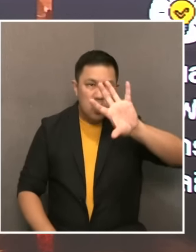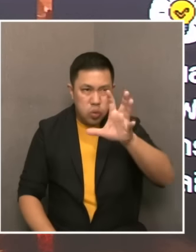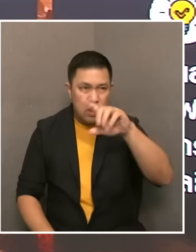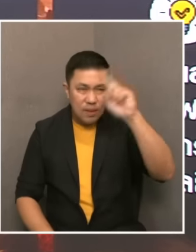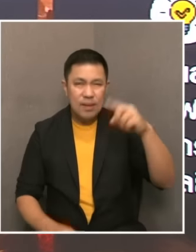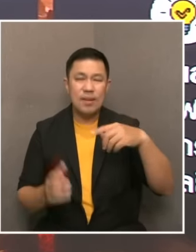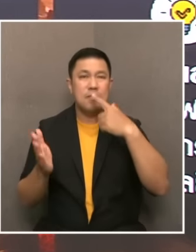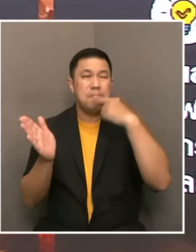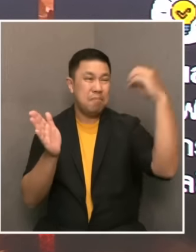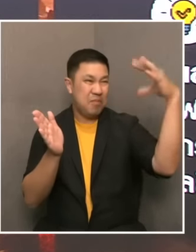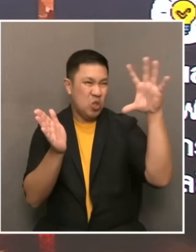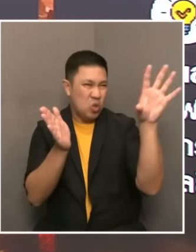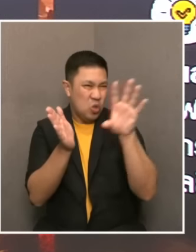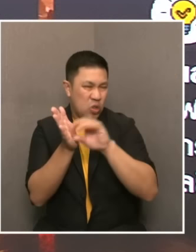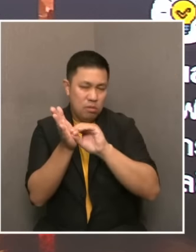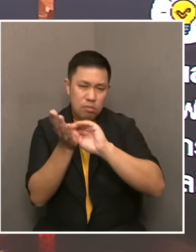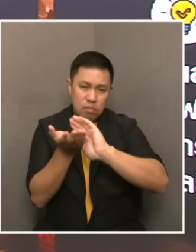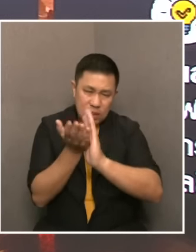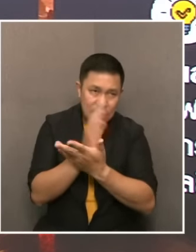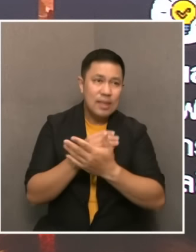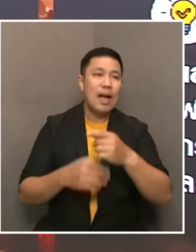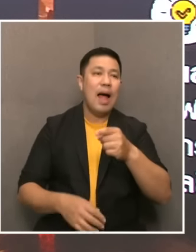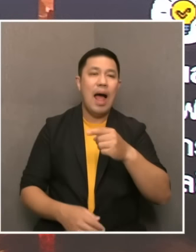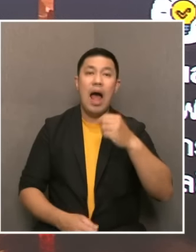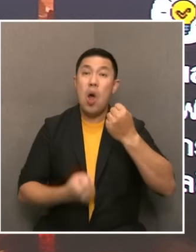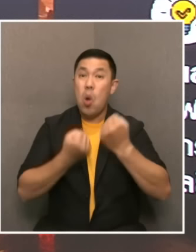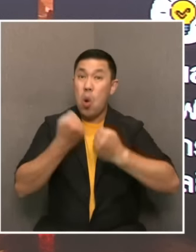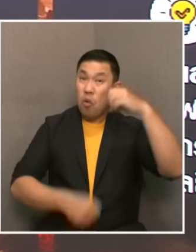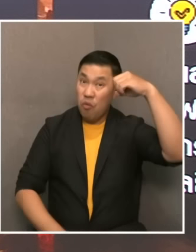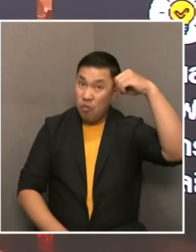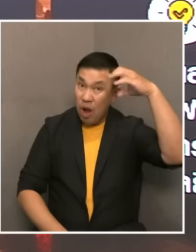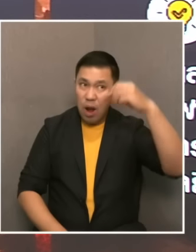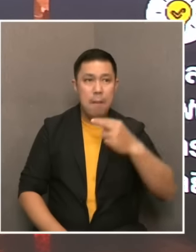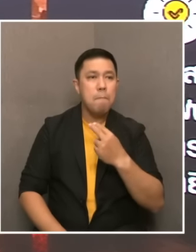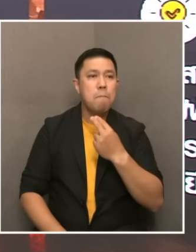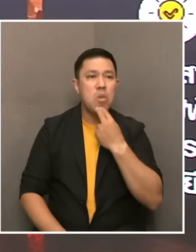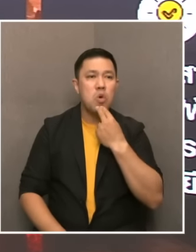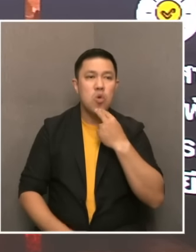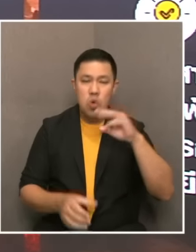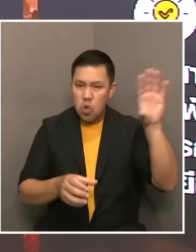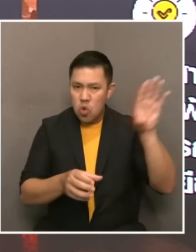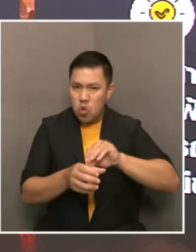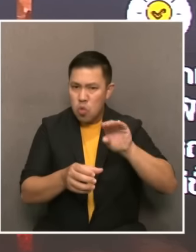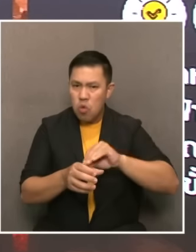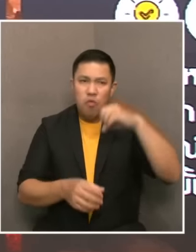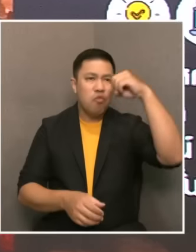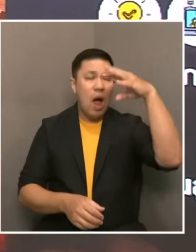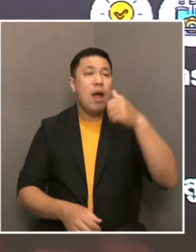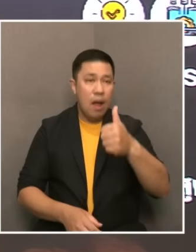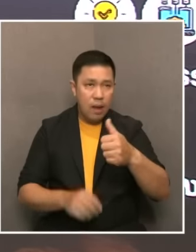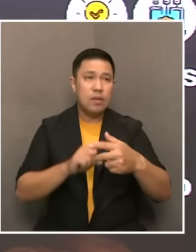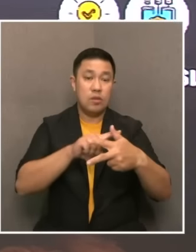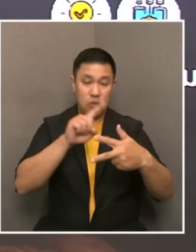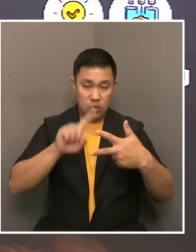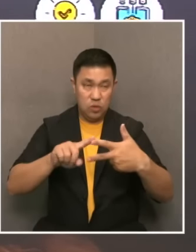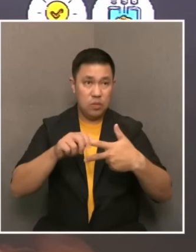ยานพาหนะไฟฟ้าหรือว่ารถEVแล้วก็แบตเตอรี่กักเก็บด้วยนั่นเองนะครับผมมีค่ามากเลยนะครับนี่ิม qusต่อกันที่ชครับ